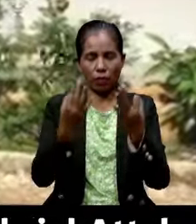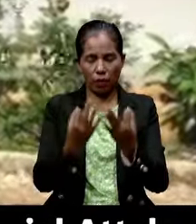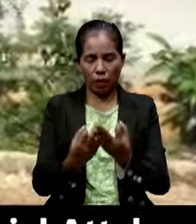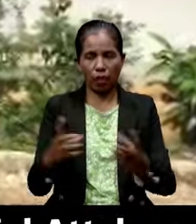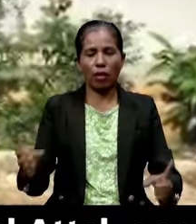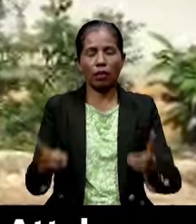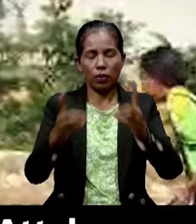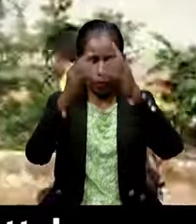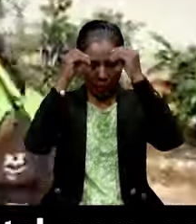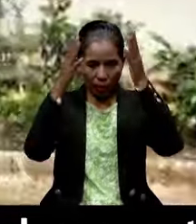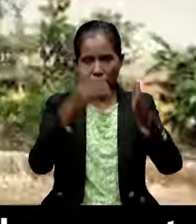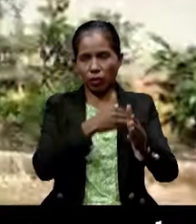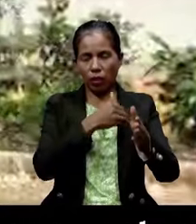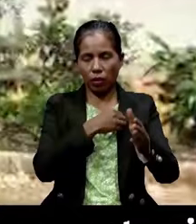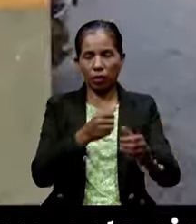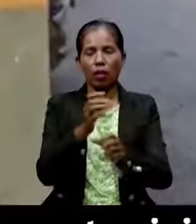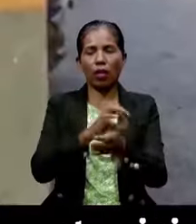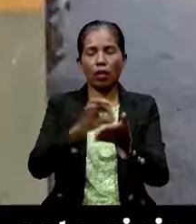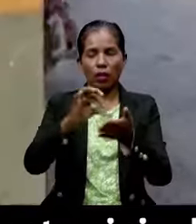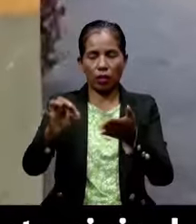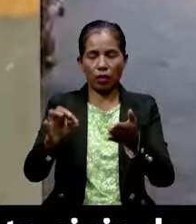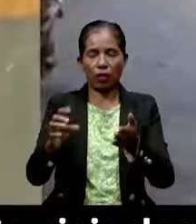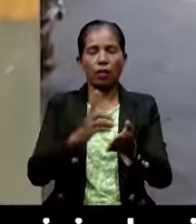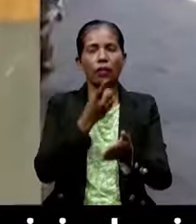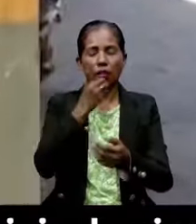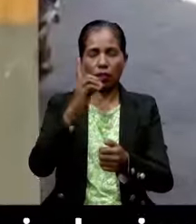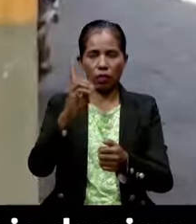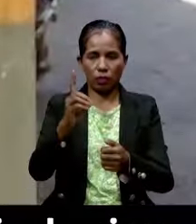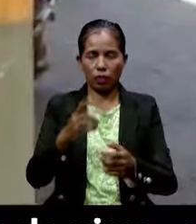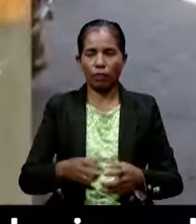soru profesor sedok presta deklarasaun ba autoridade. Feliciano Venancio Belo, Ziemen.